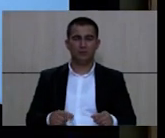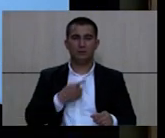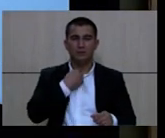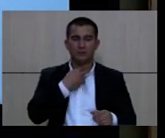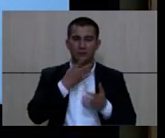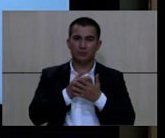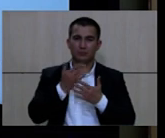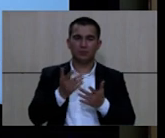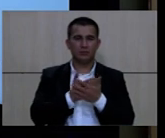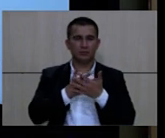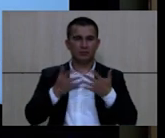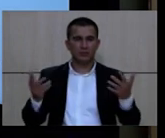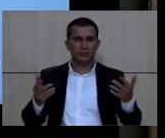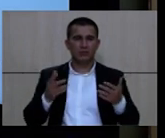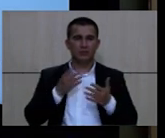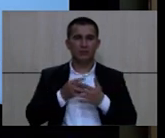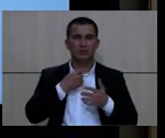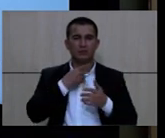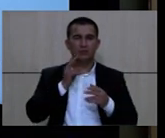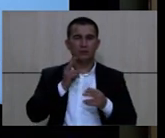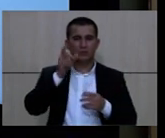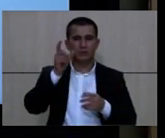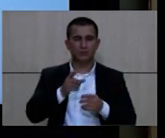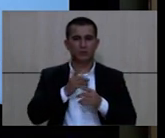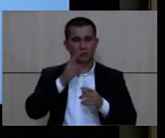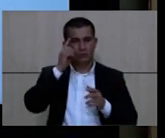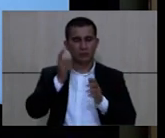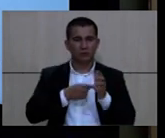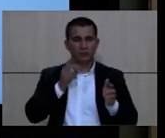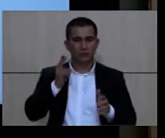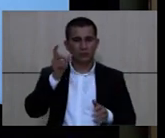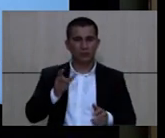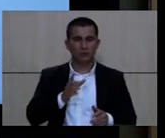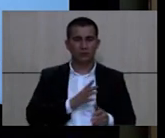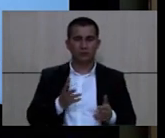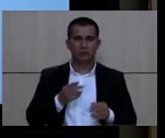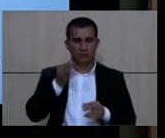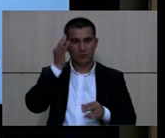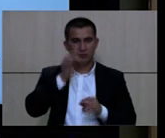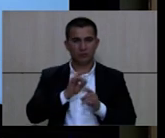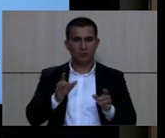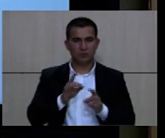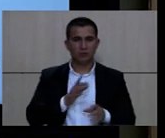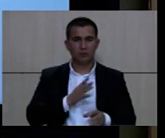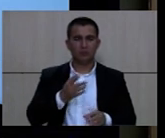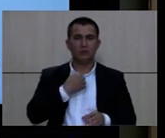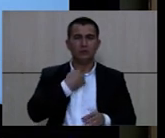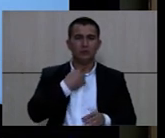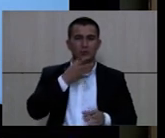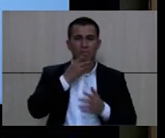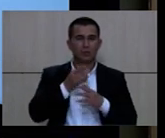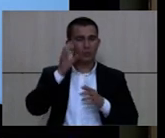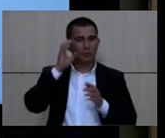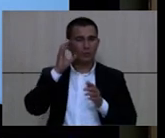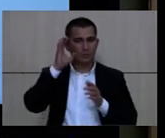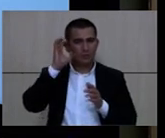tovushning tarqalishini ilk bor tajribada kim aniqlagan? Aziz o'quvchilar, kim aniqlagan edi tovushning tarqalishini va u qanday tajriba o'tkazgan